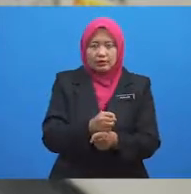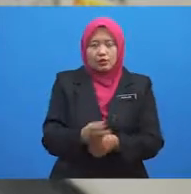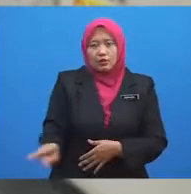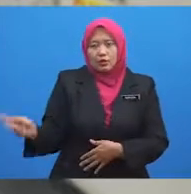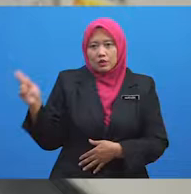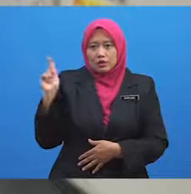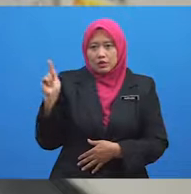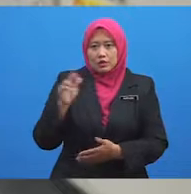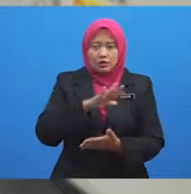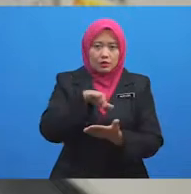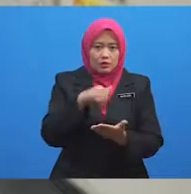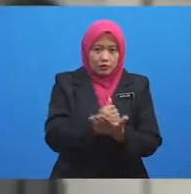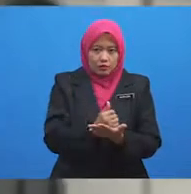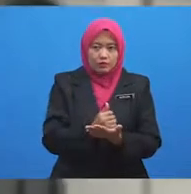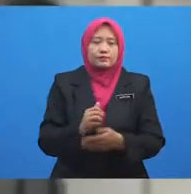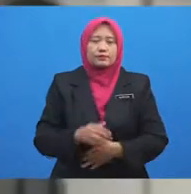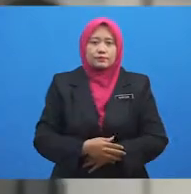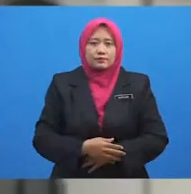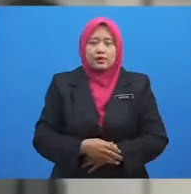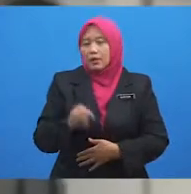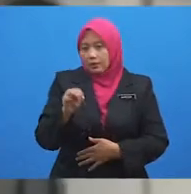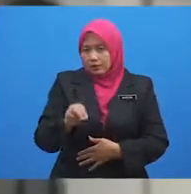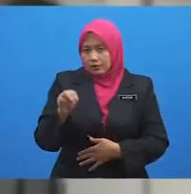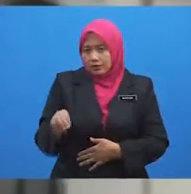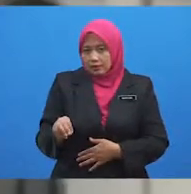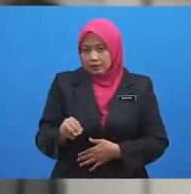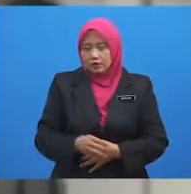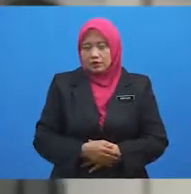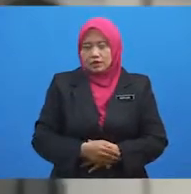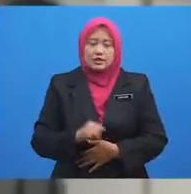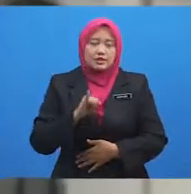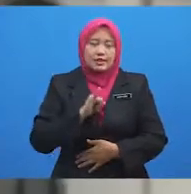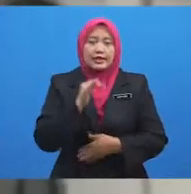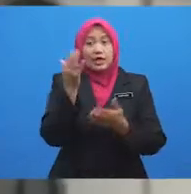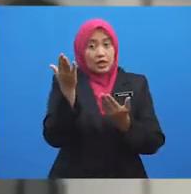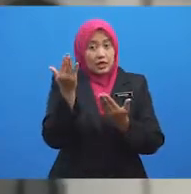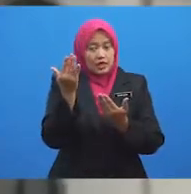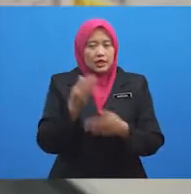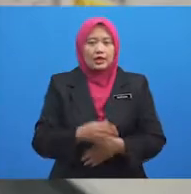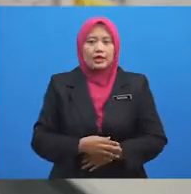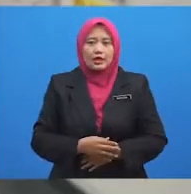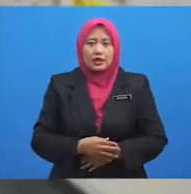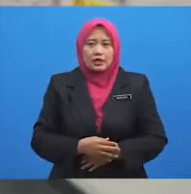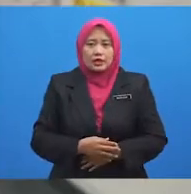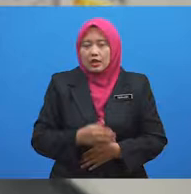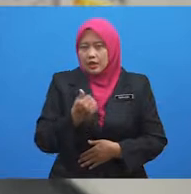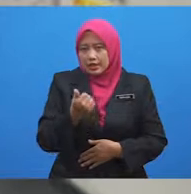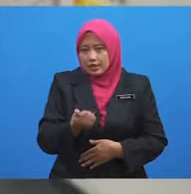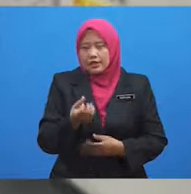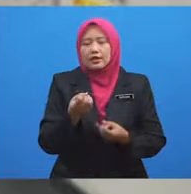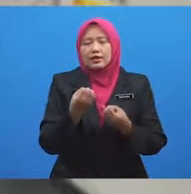pembelajaran pada hari ini. Murid-murid, cikgu harap anda telah